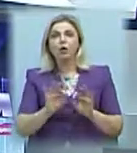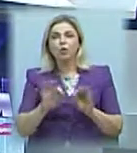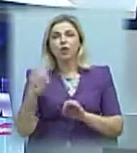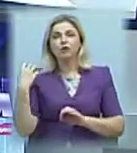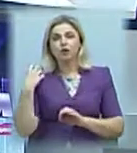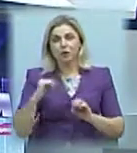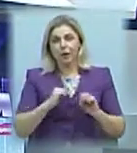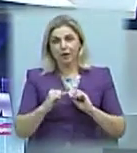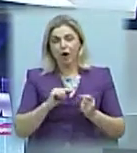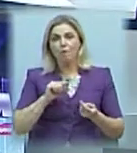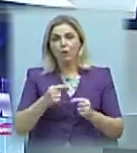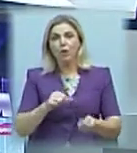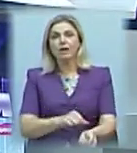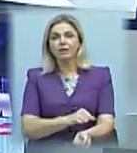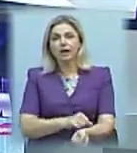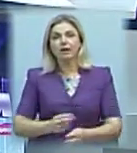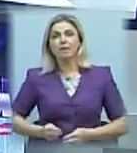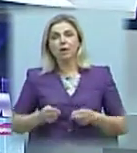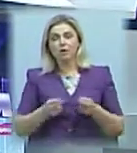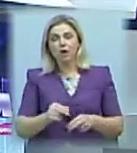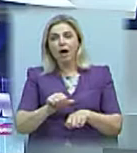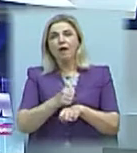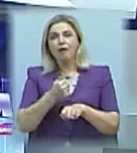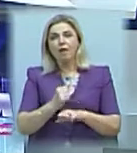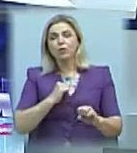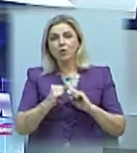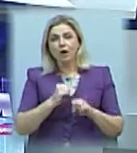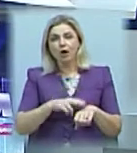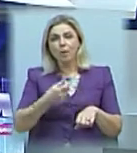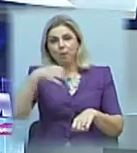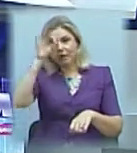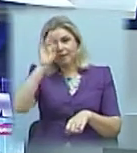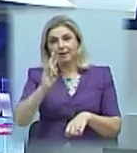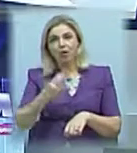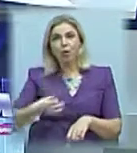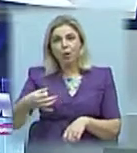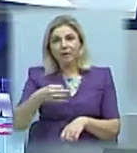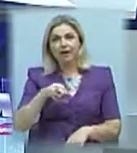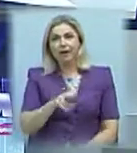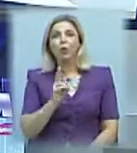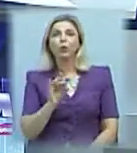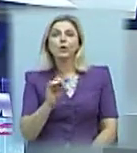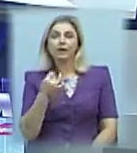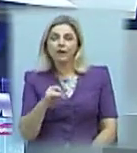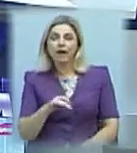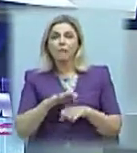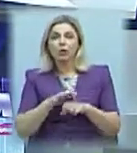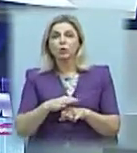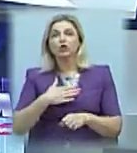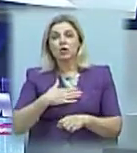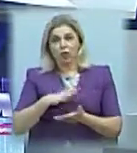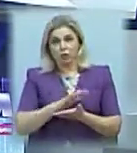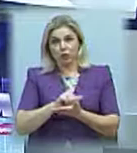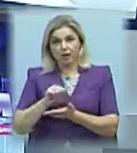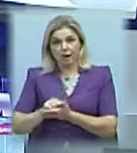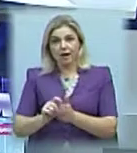начальник управління протидії наркозлочинності Головного управління Національної поліції Миколаївської області Леонід Крутій. Ведуча програми Анета